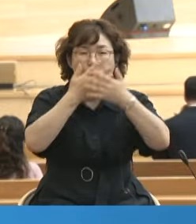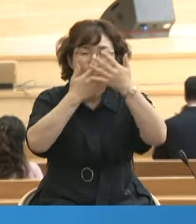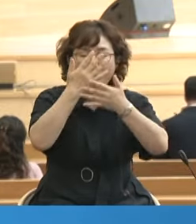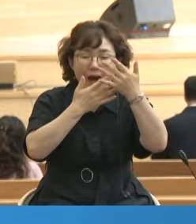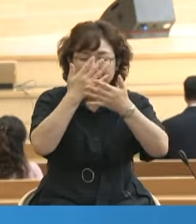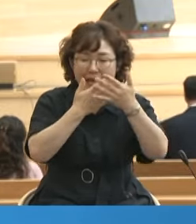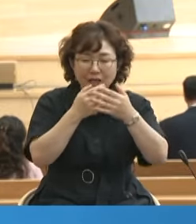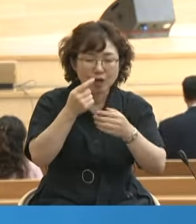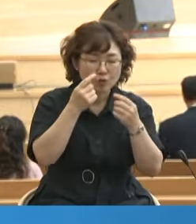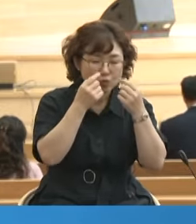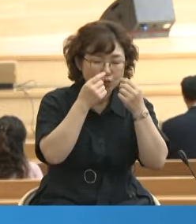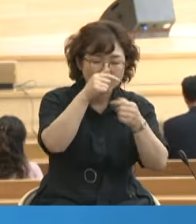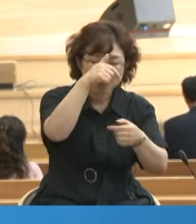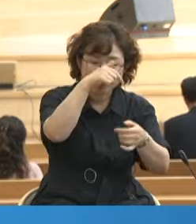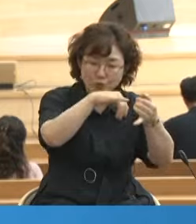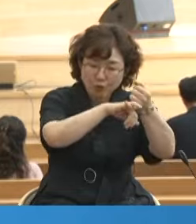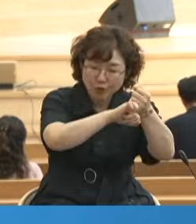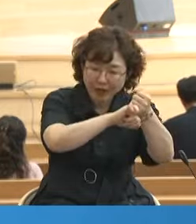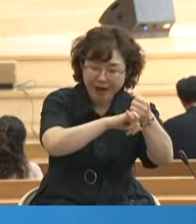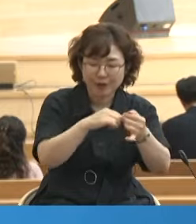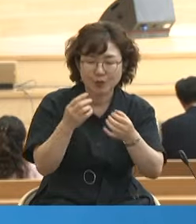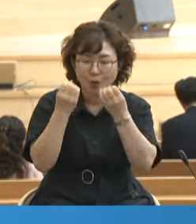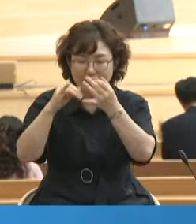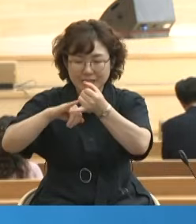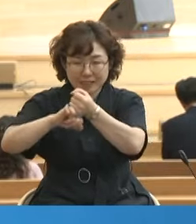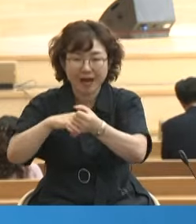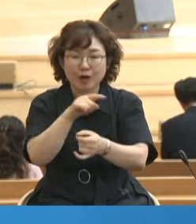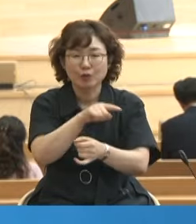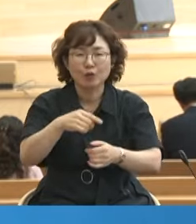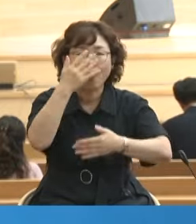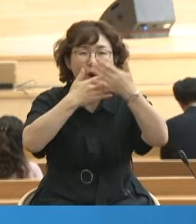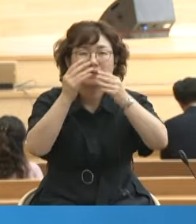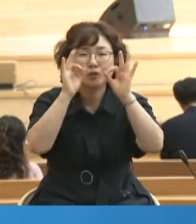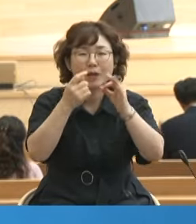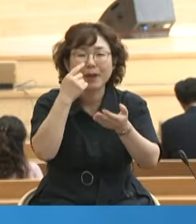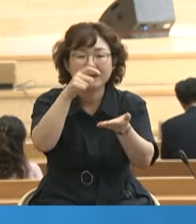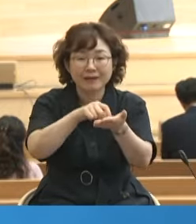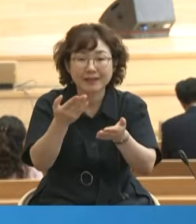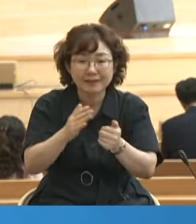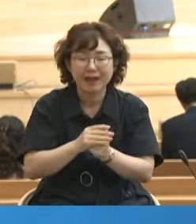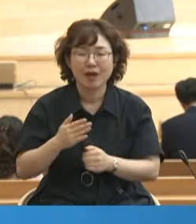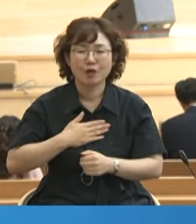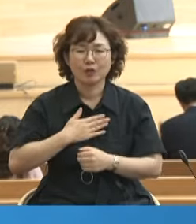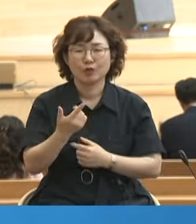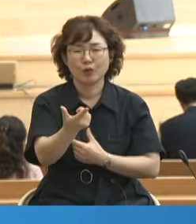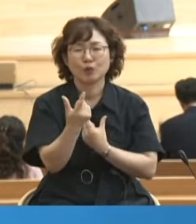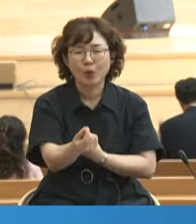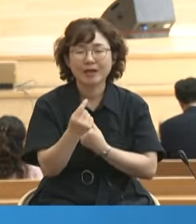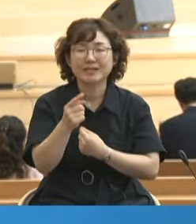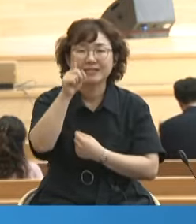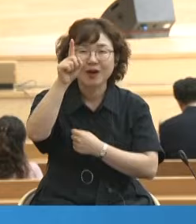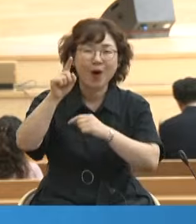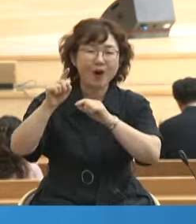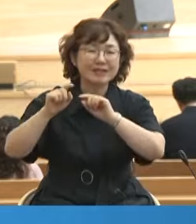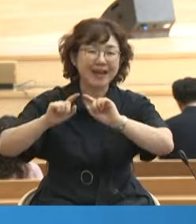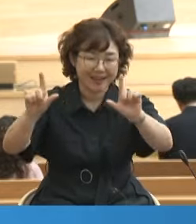그걸 봤습니다. 환상 중에. 그러나 우리는 그날의 천국에서 이걸 목도할